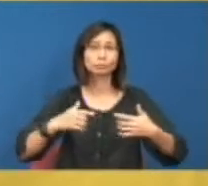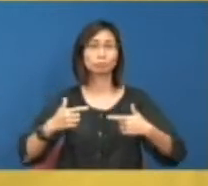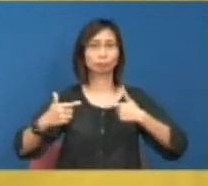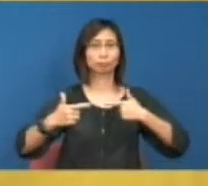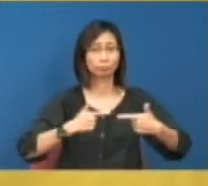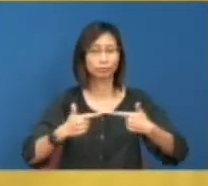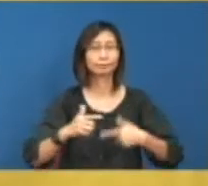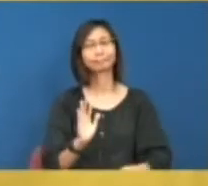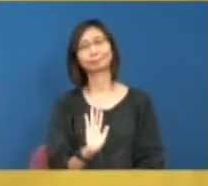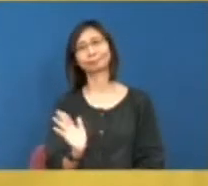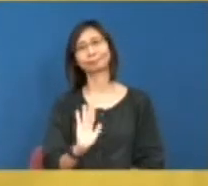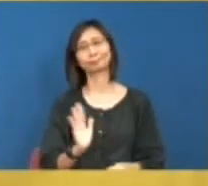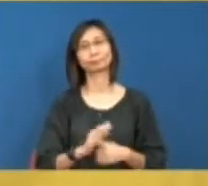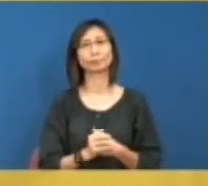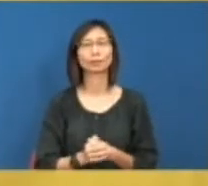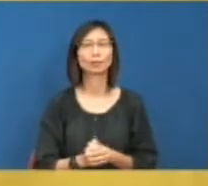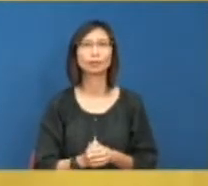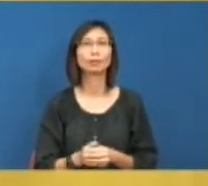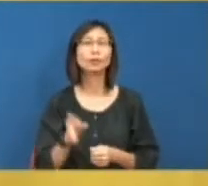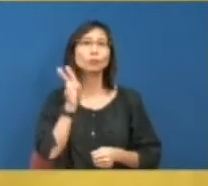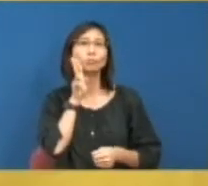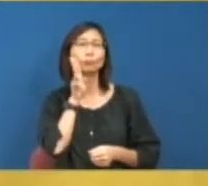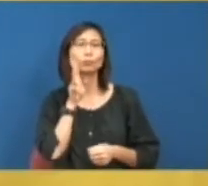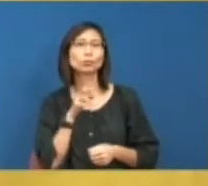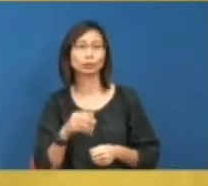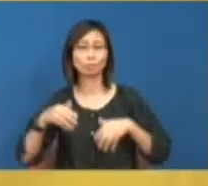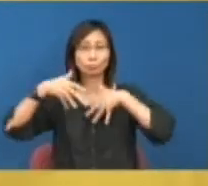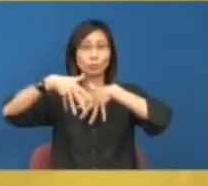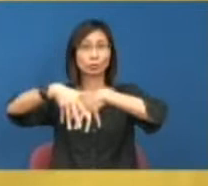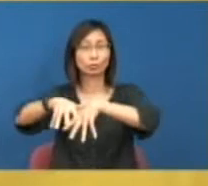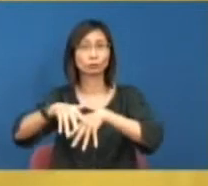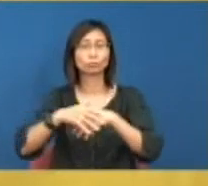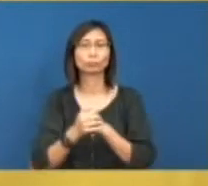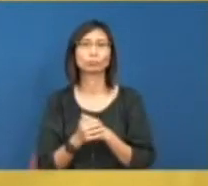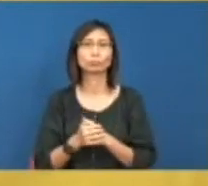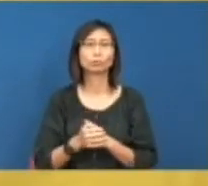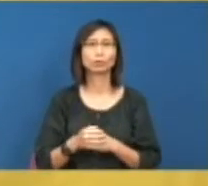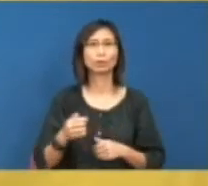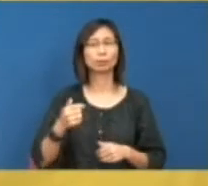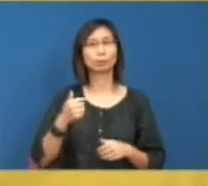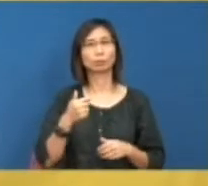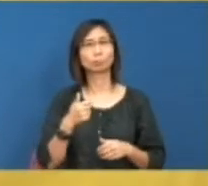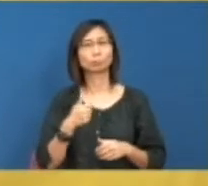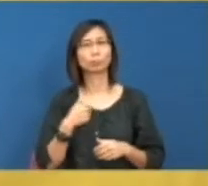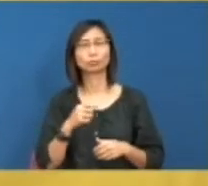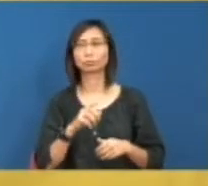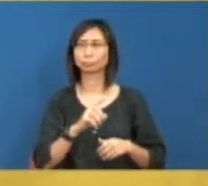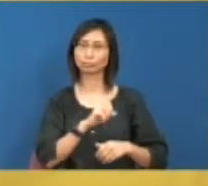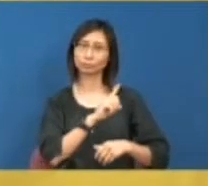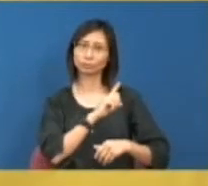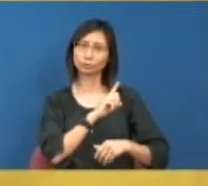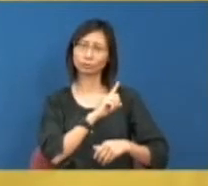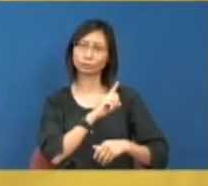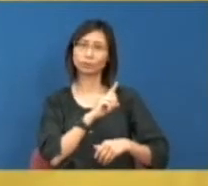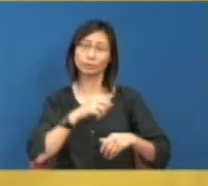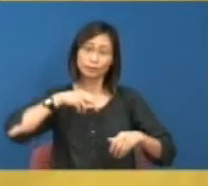會好似你李慧玲咁諗，喂，我行完長毛同埋阿鬱敏啊，佢哋去遊行，咁令到我行嗰、那個效